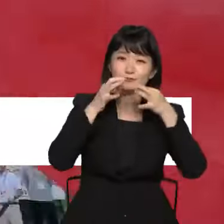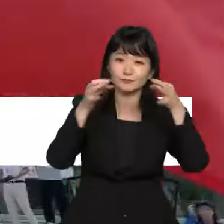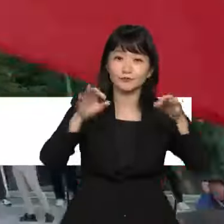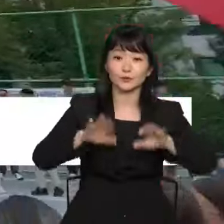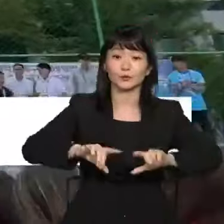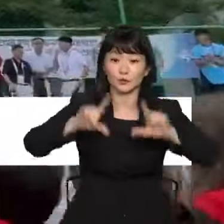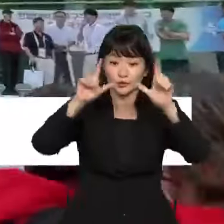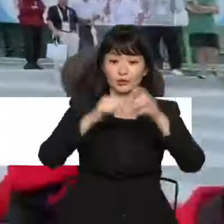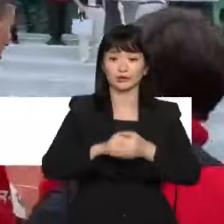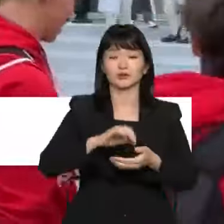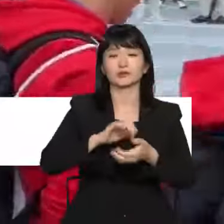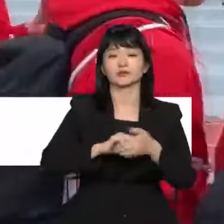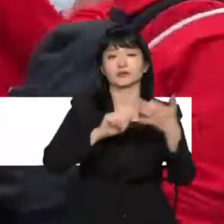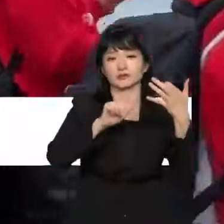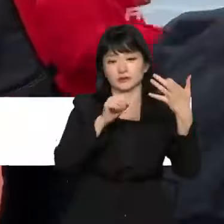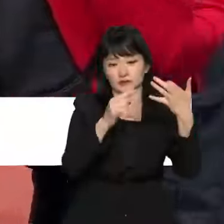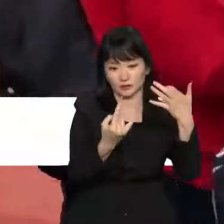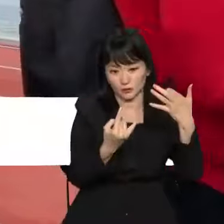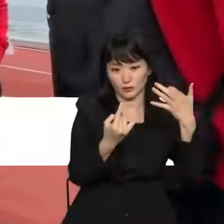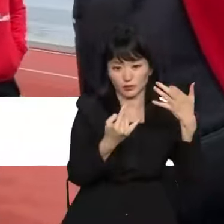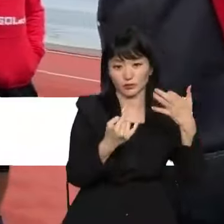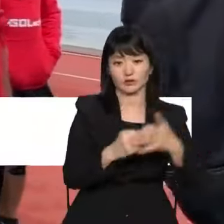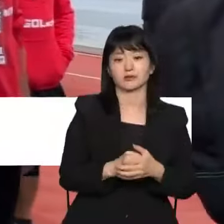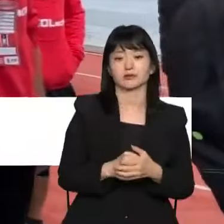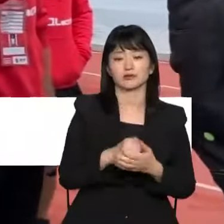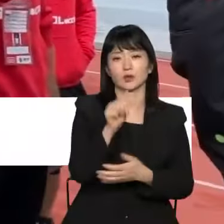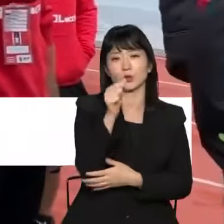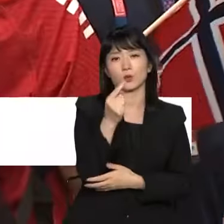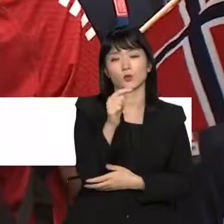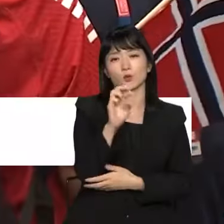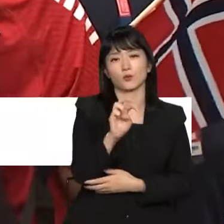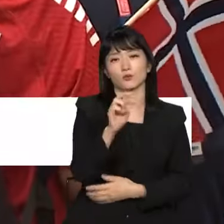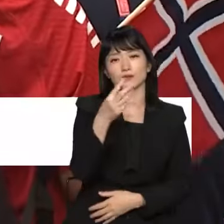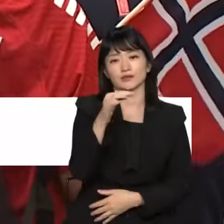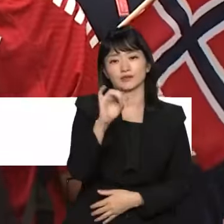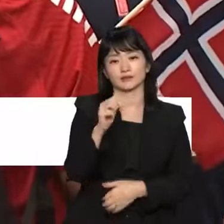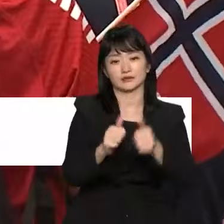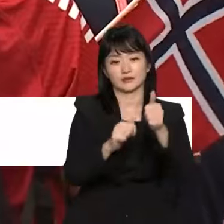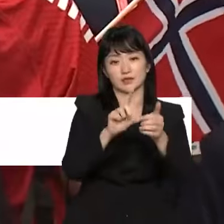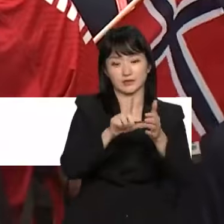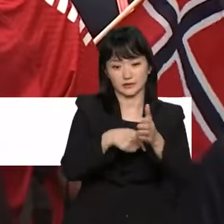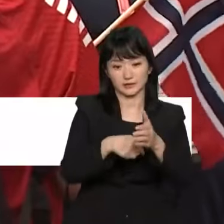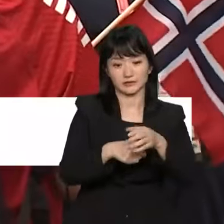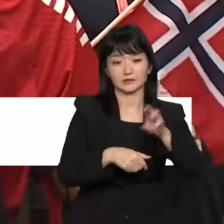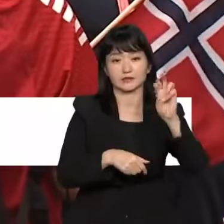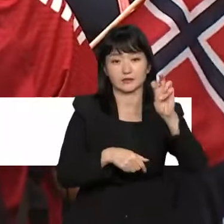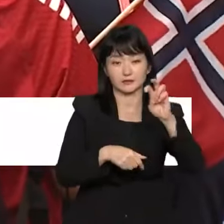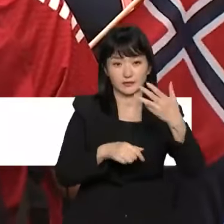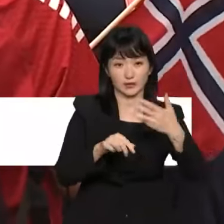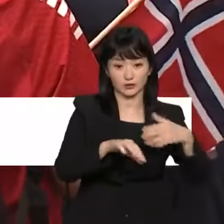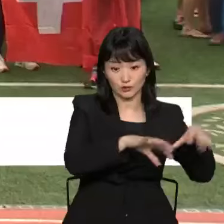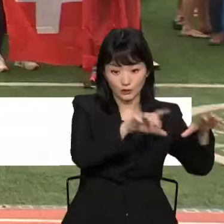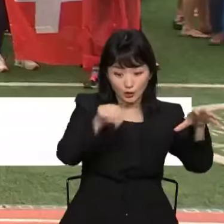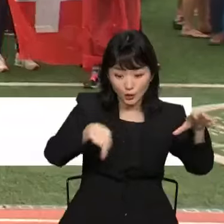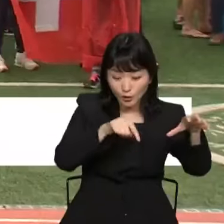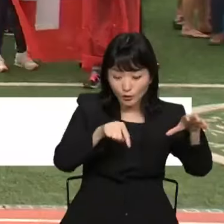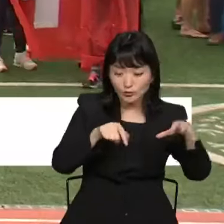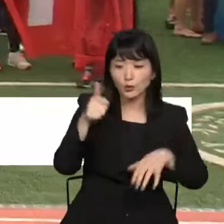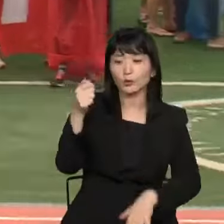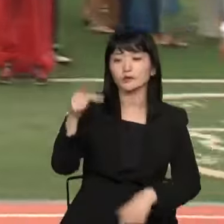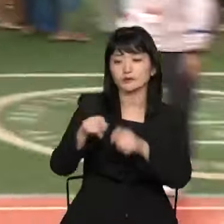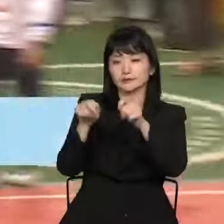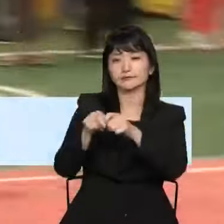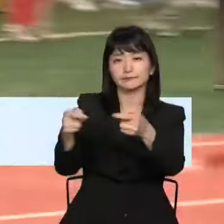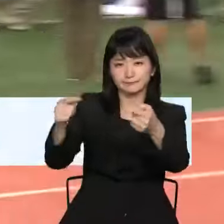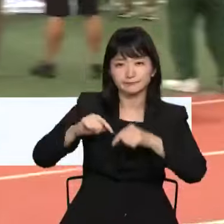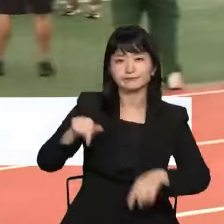올해로 19회를 맞은 홈리스 월드컵에는 38개국에서 52개 팀의 선수들이 참가했습니다.